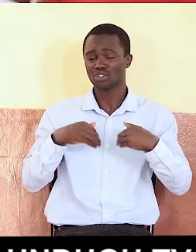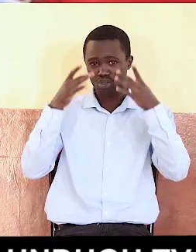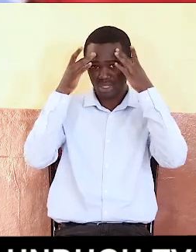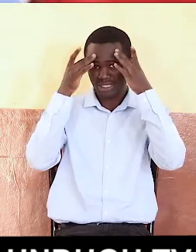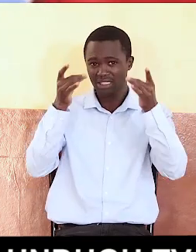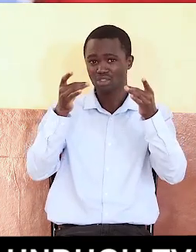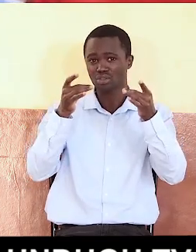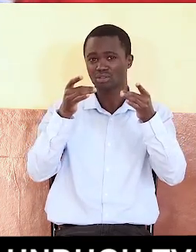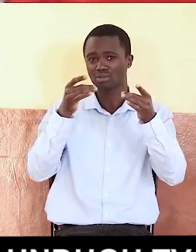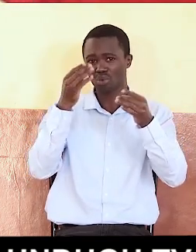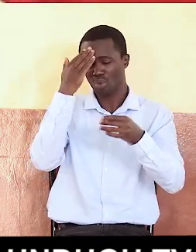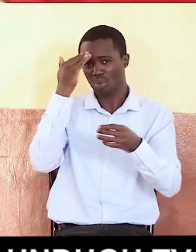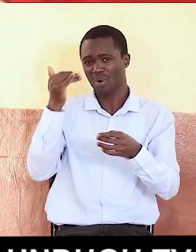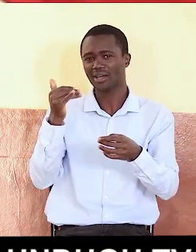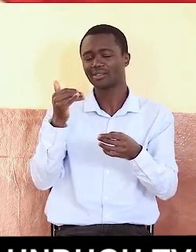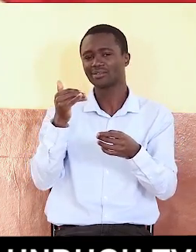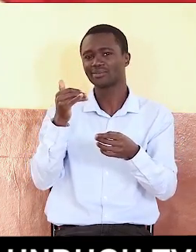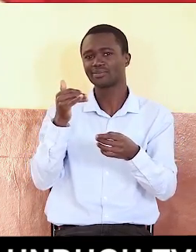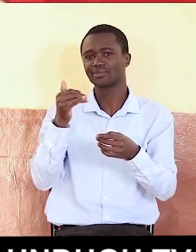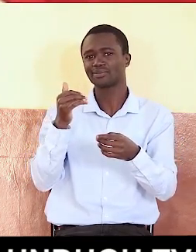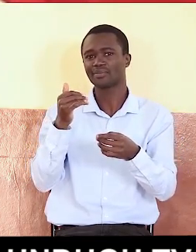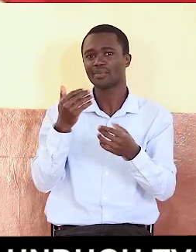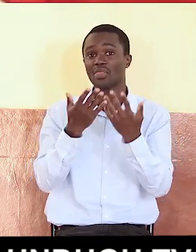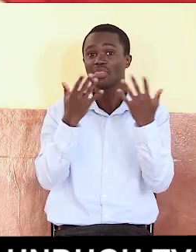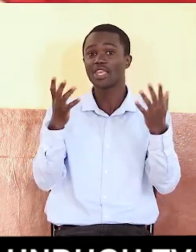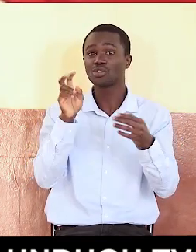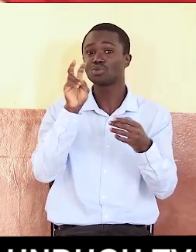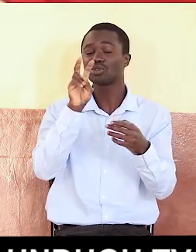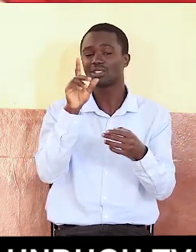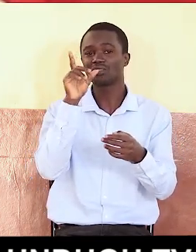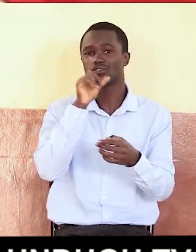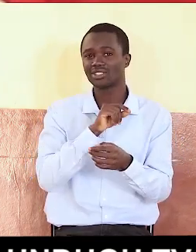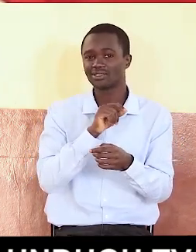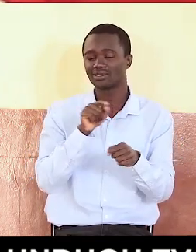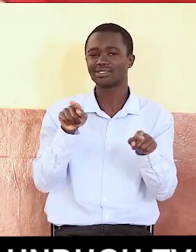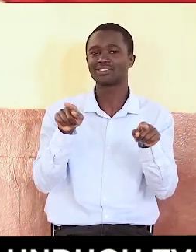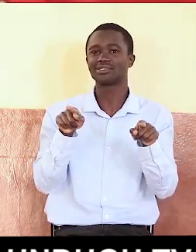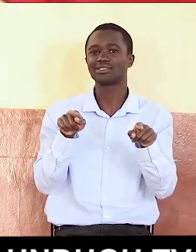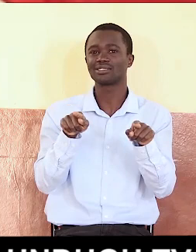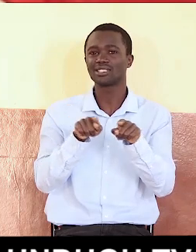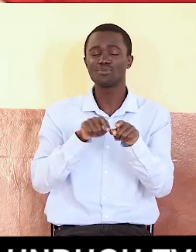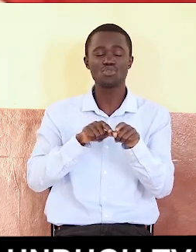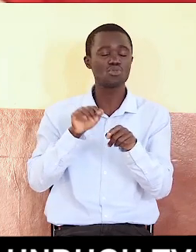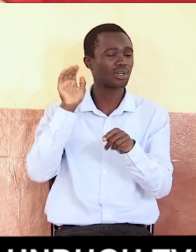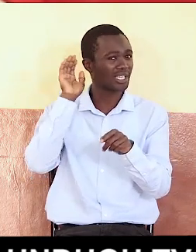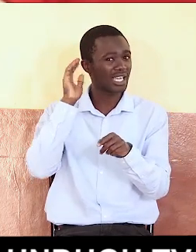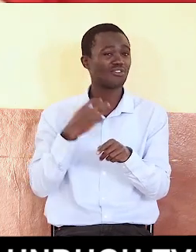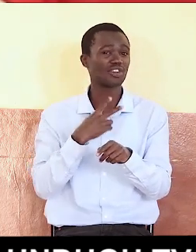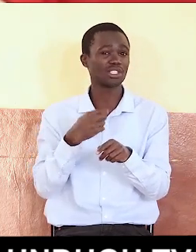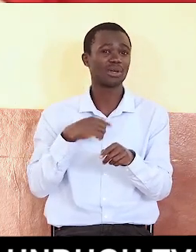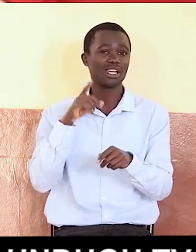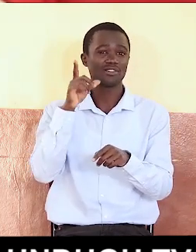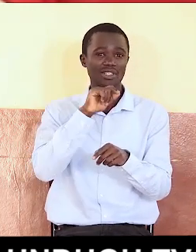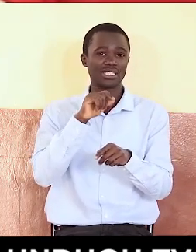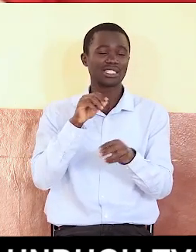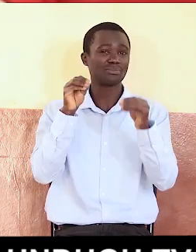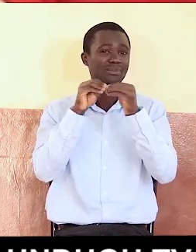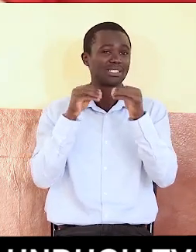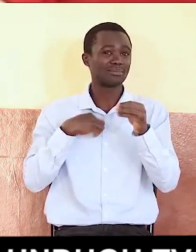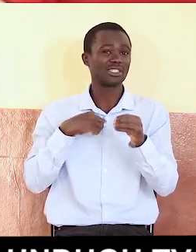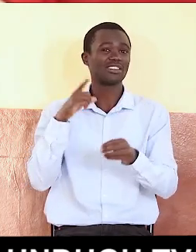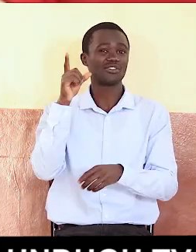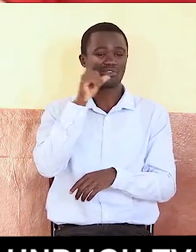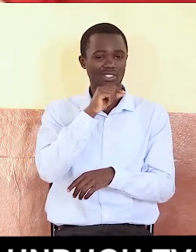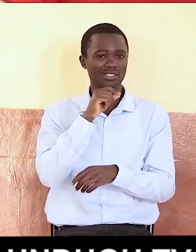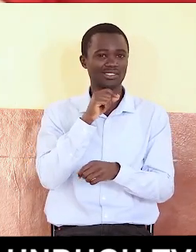personal decision kwa sababu ya yale ambayo umeyaona, umesikia sauti yangu, umekutana nami.